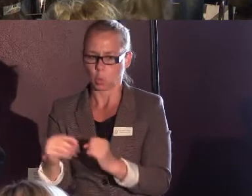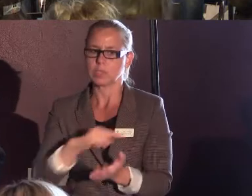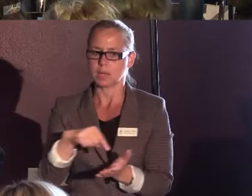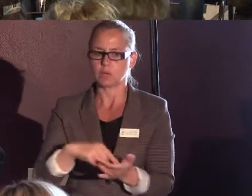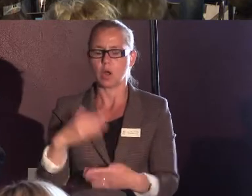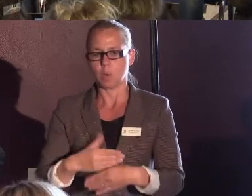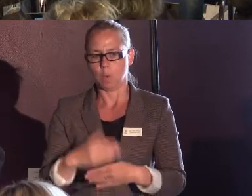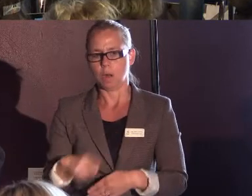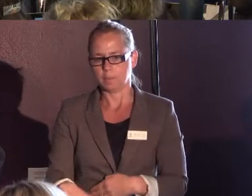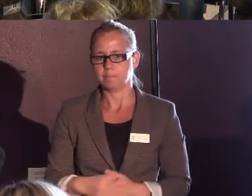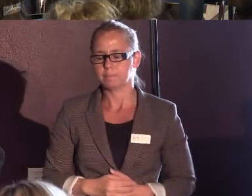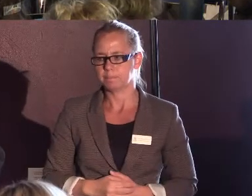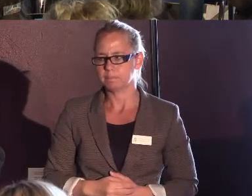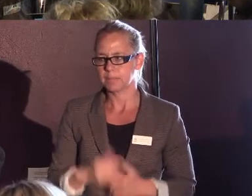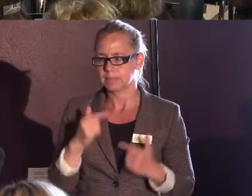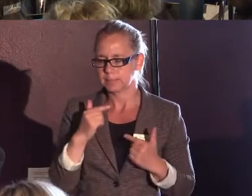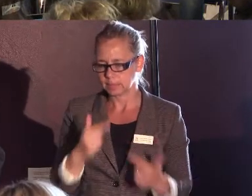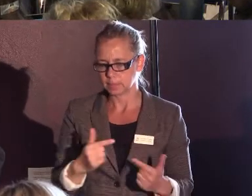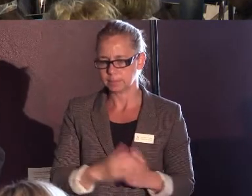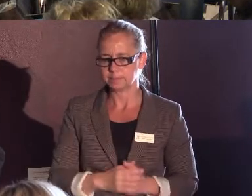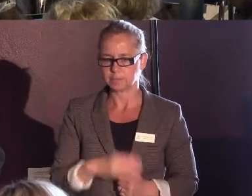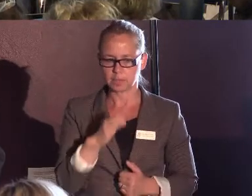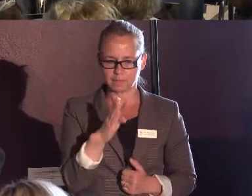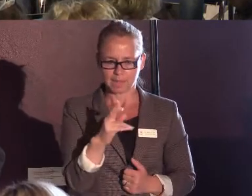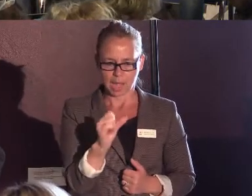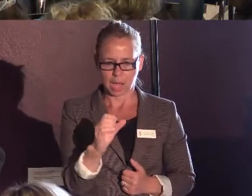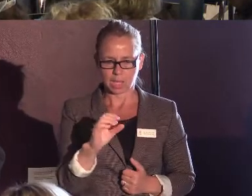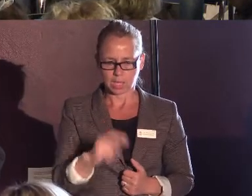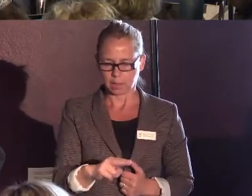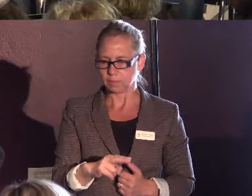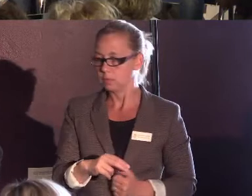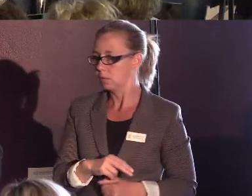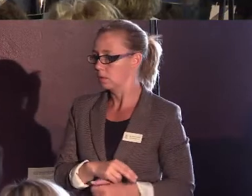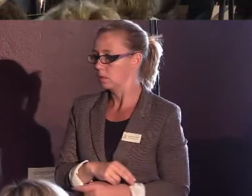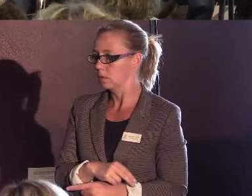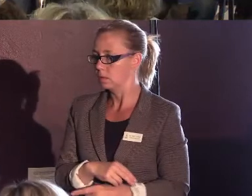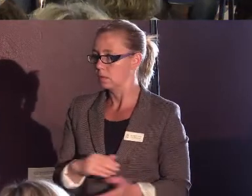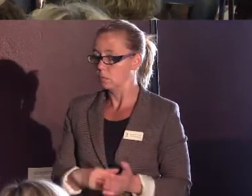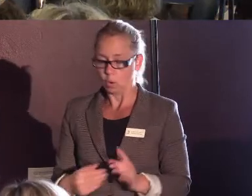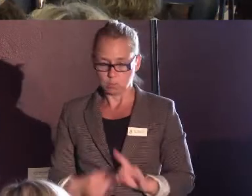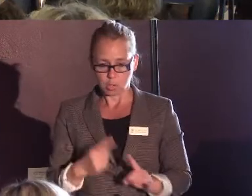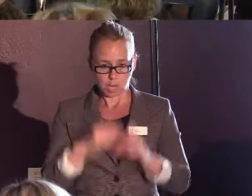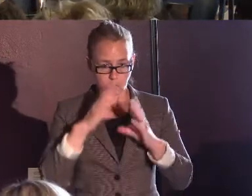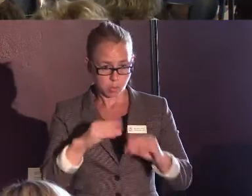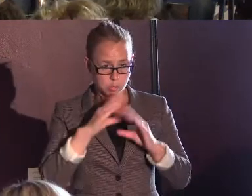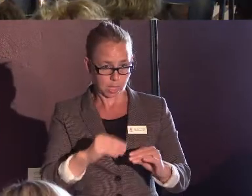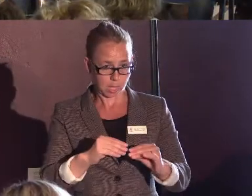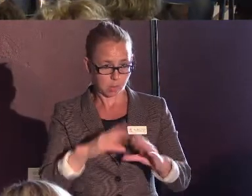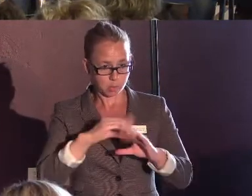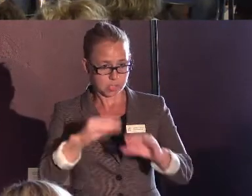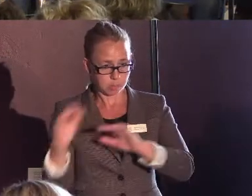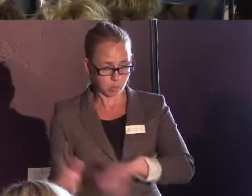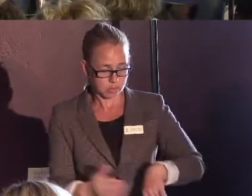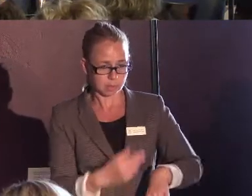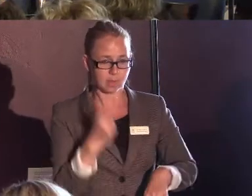central. Tack så mycket. Dragan Bovic, du är i grunden musiker och musikproducent och